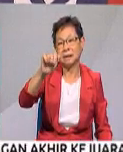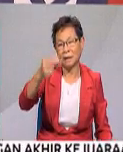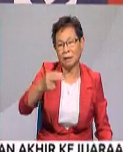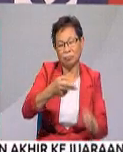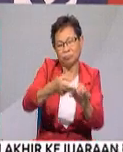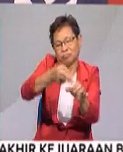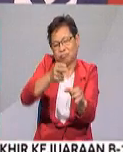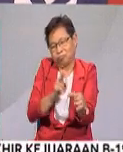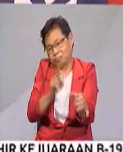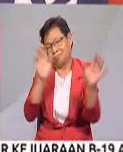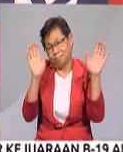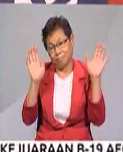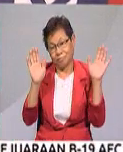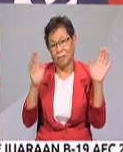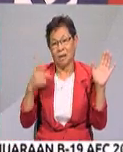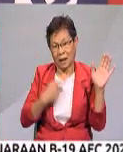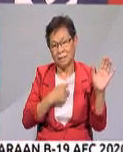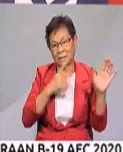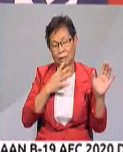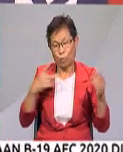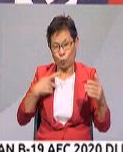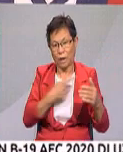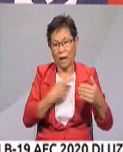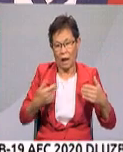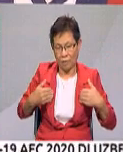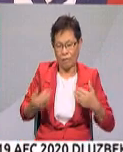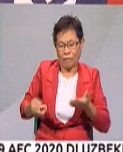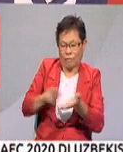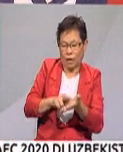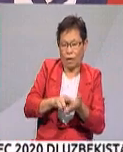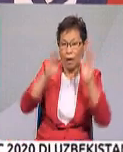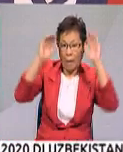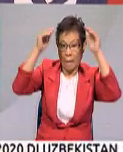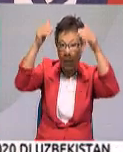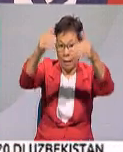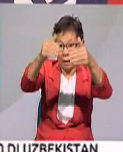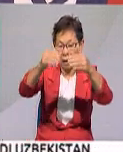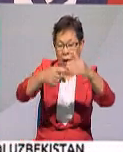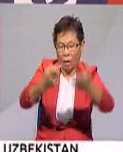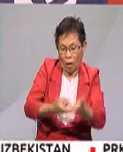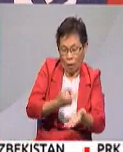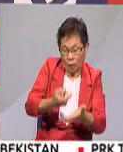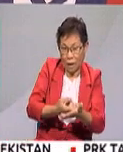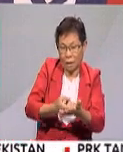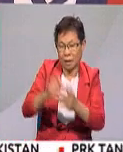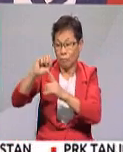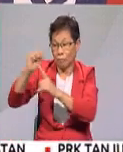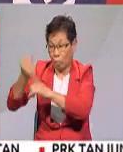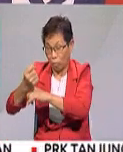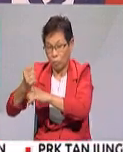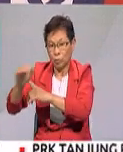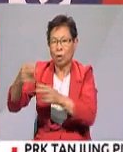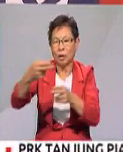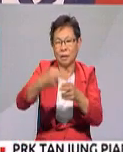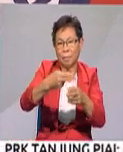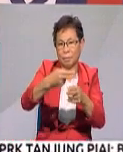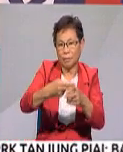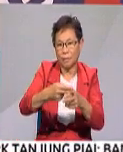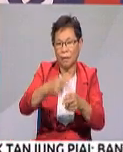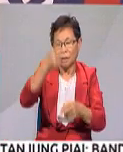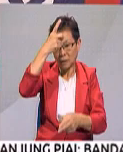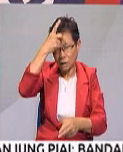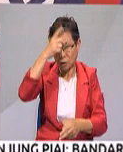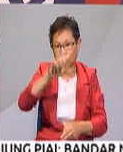it is, we have the records here, Pahang Hockey Association had actually named